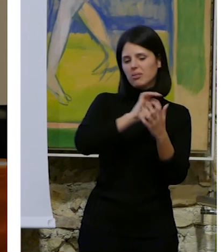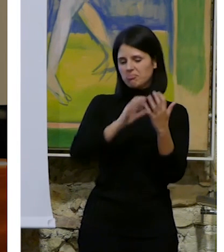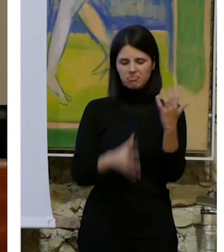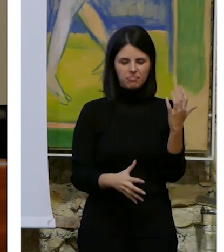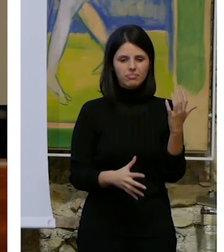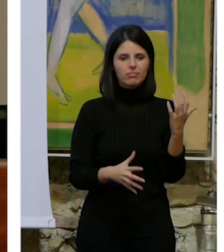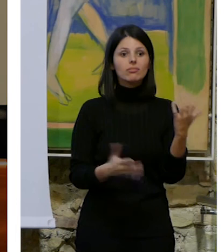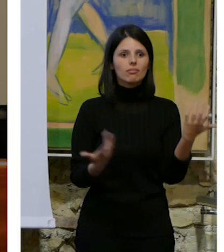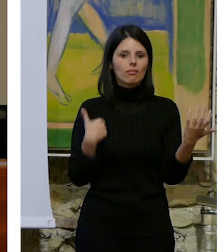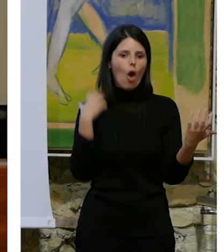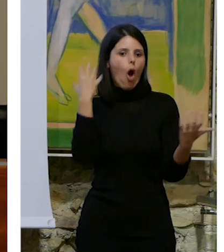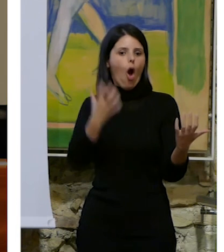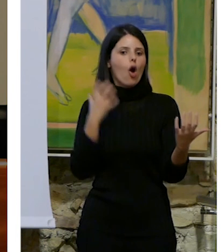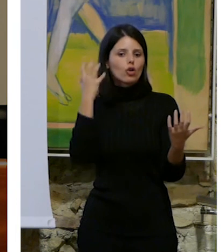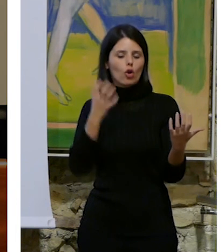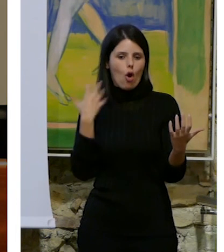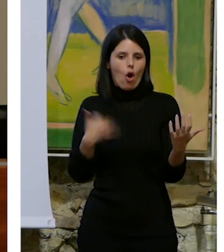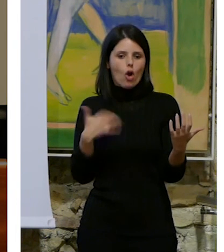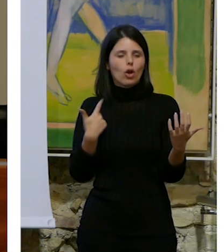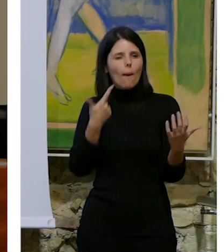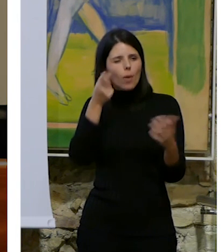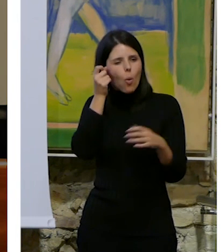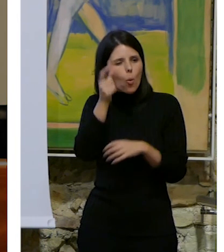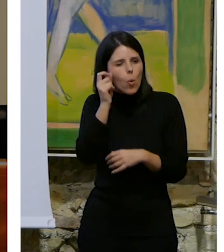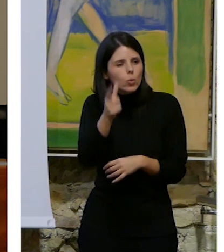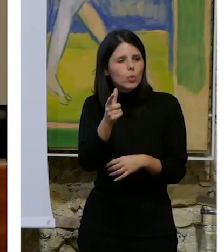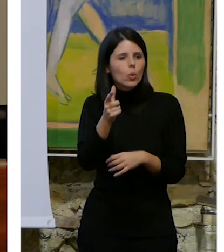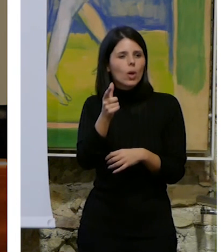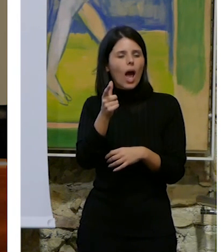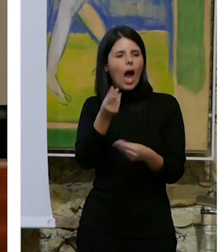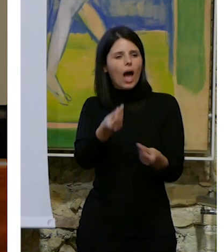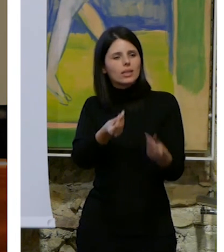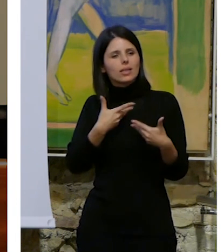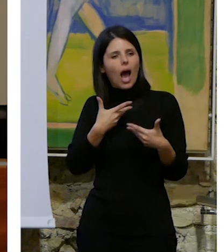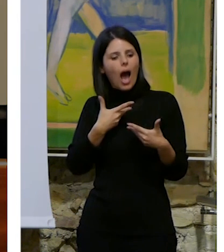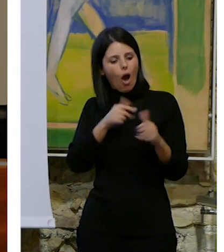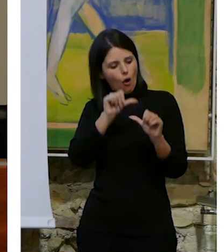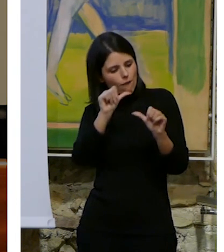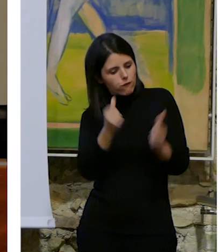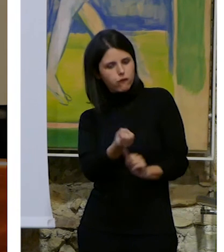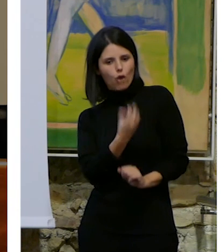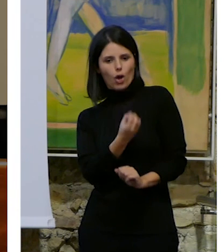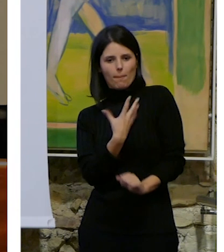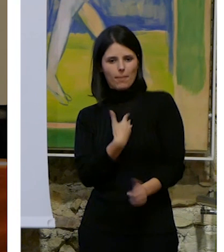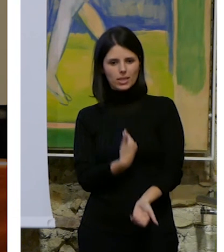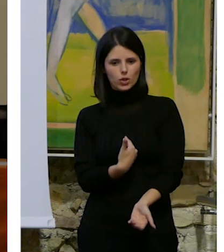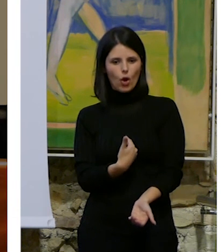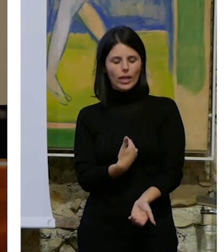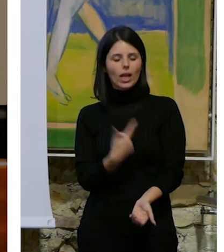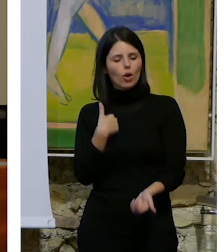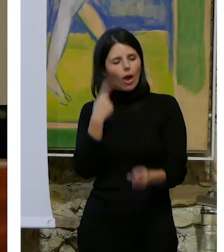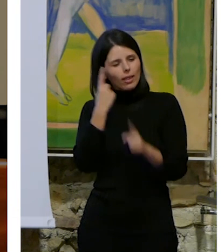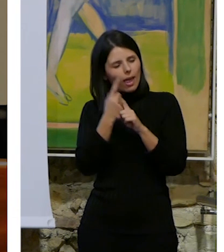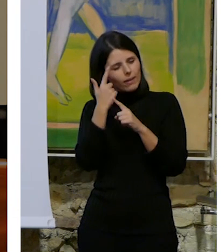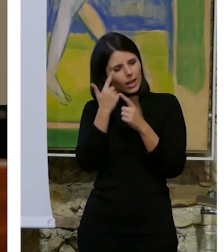no? Quindi sono curioso per una cultura che ci ha formati. Naturalmente dobbiamo essere